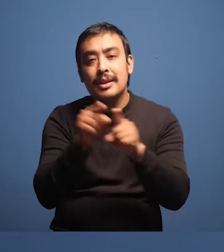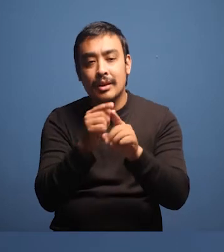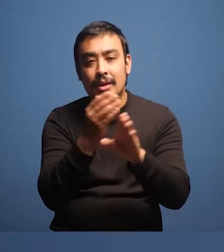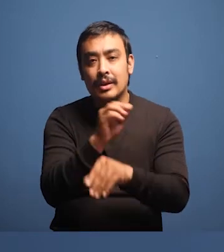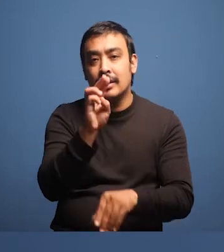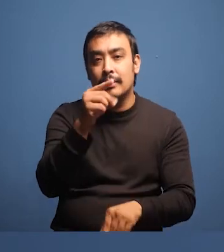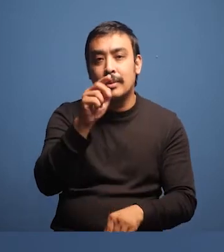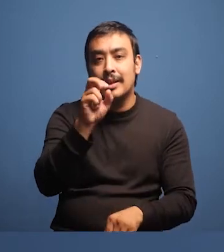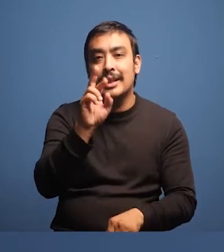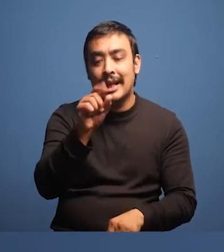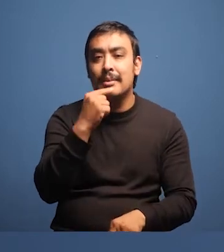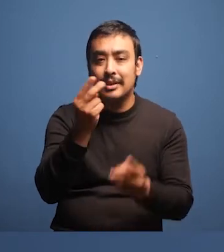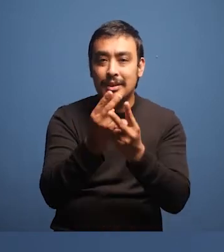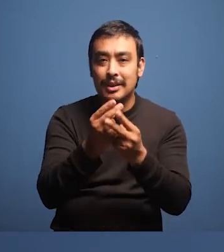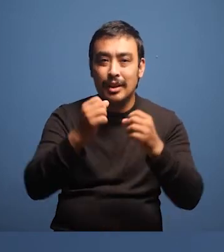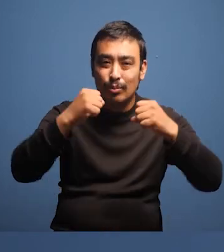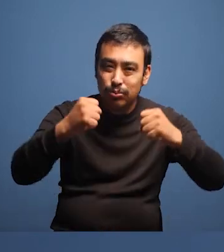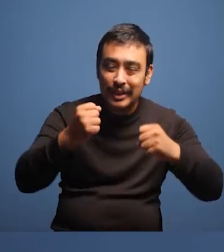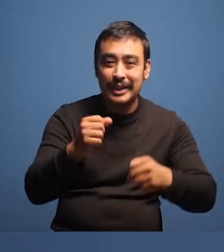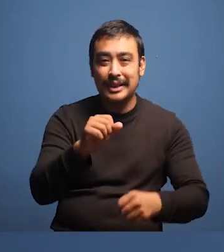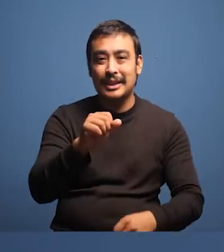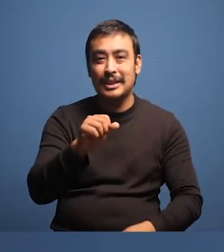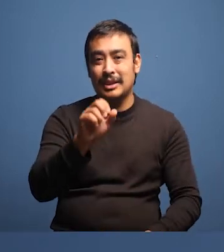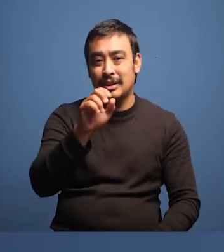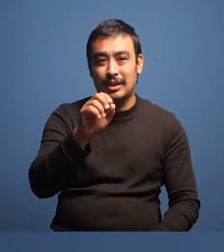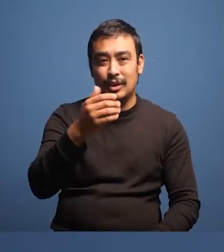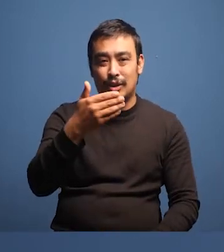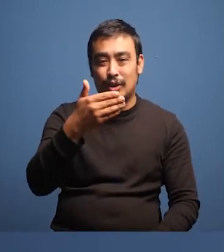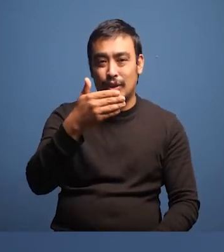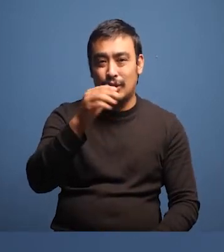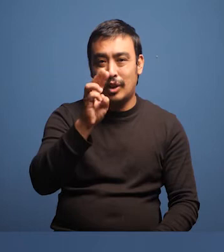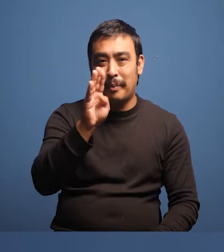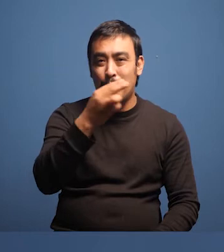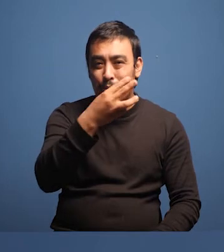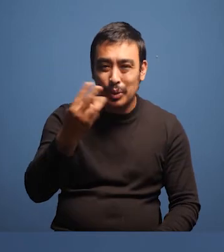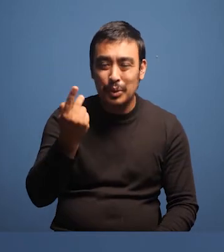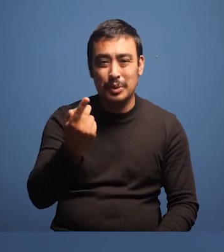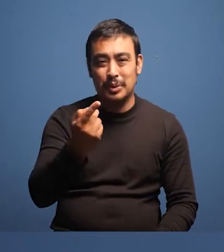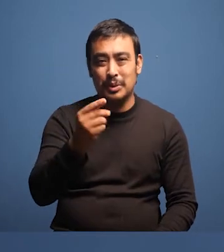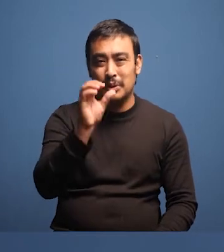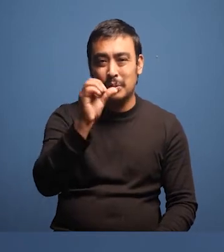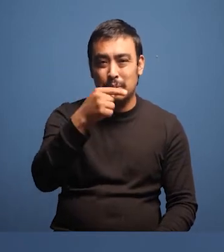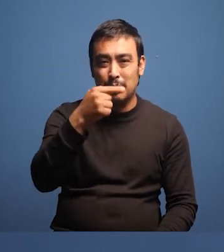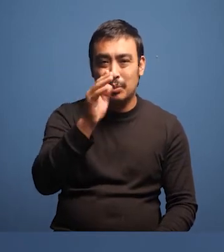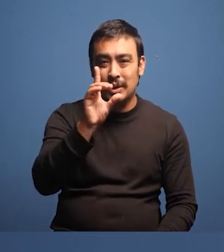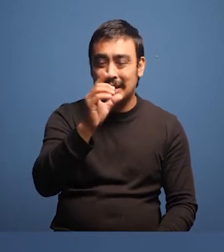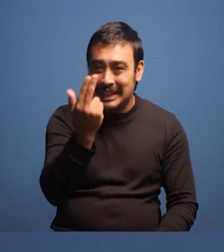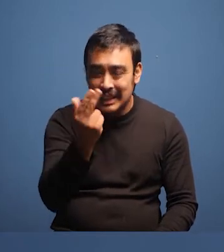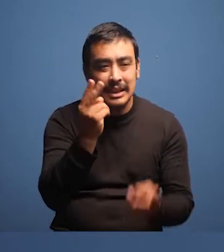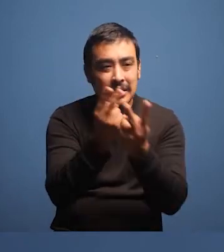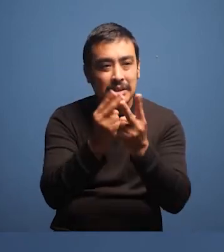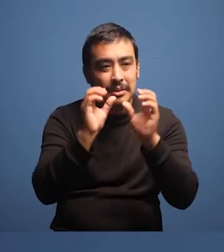भने जस्तै मोटी डल्ली अग्ली लम्बु त्यस्तो वर्ड्सहरू चाहिँ स्ल्याङ वर्ड्सहरू अरू अन्य डिफ्रेन्ट वर्ड्सहरू चाहिँ तपाईँहरूले युज गरिरहनु भएको